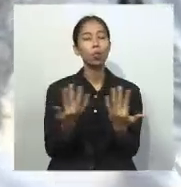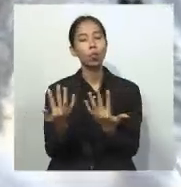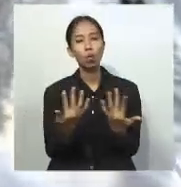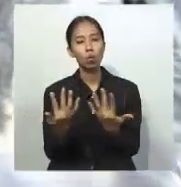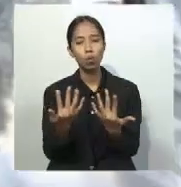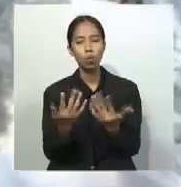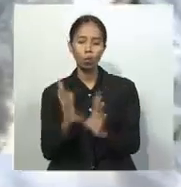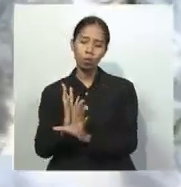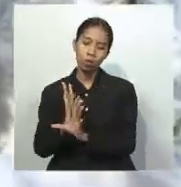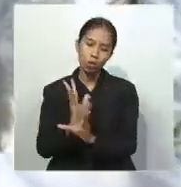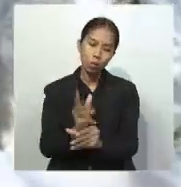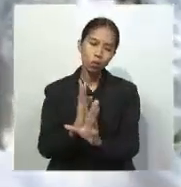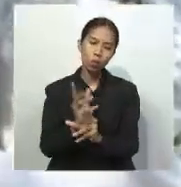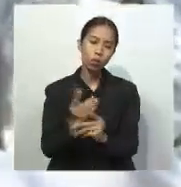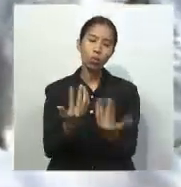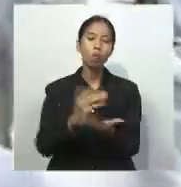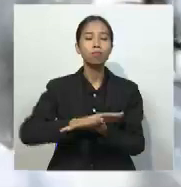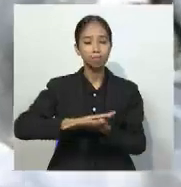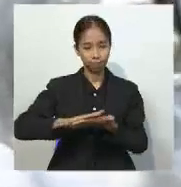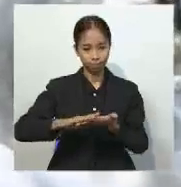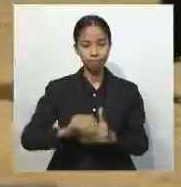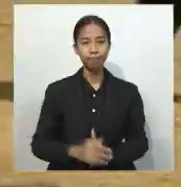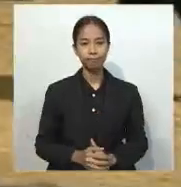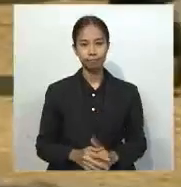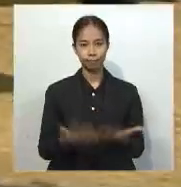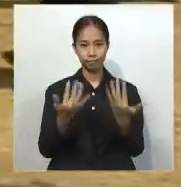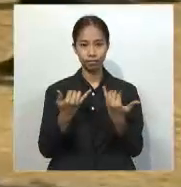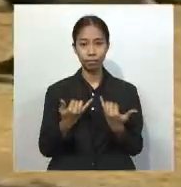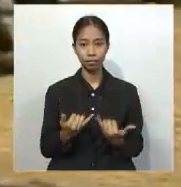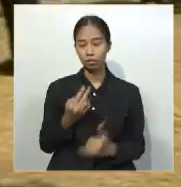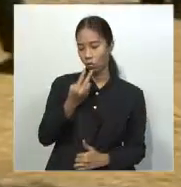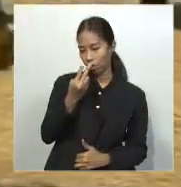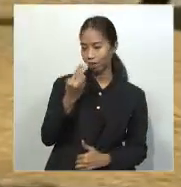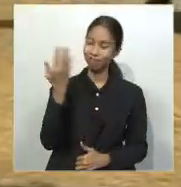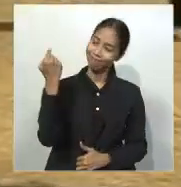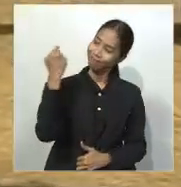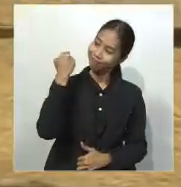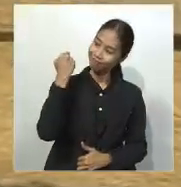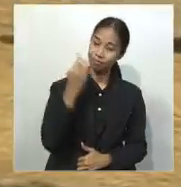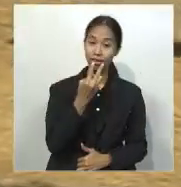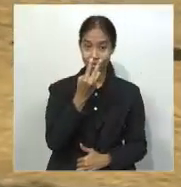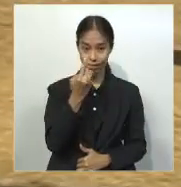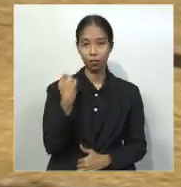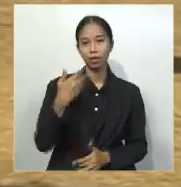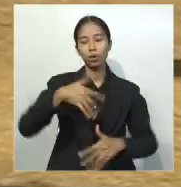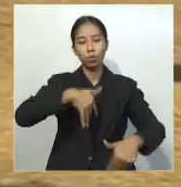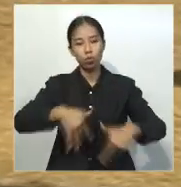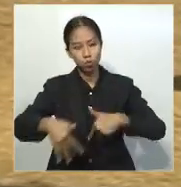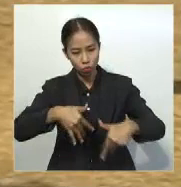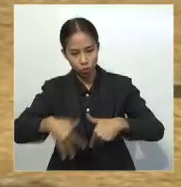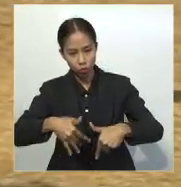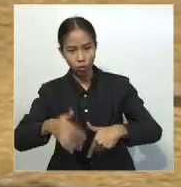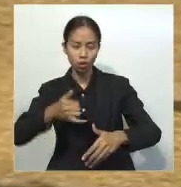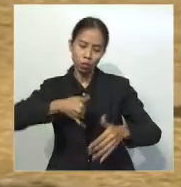ๆครับจนกว่าจะเรียบร้อยครับ ค่ะซึ่งขณะนี้นะคะจะเห็นได้ว่าด้านหลังของดิฉันค่ะก็ยังคงมีประชาชนนะคะ